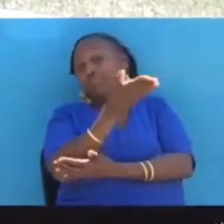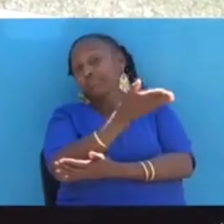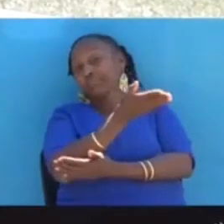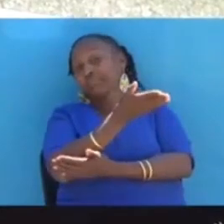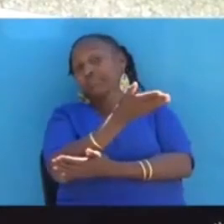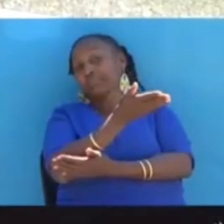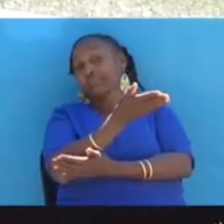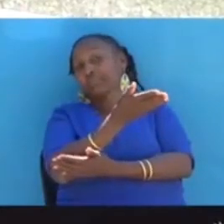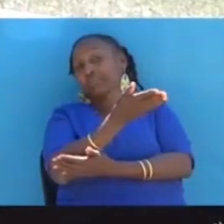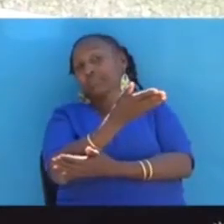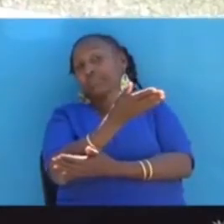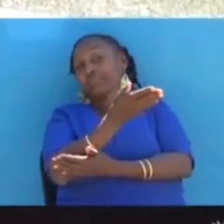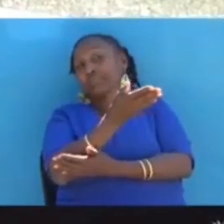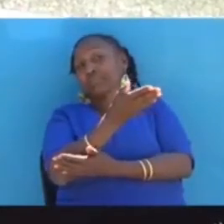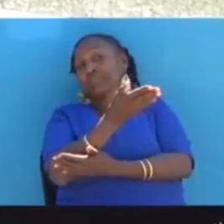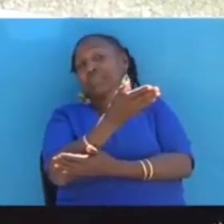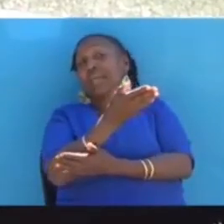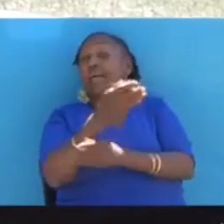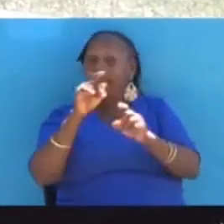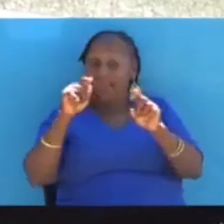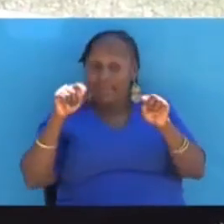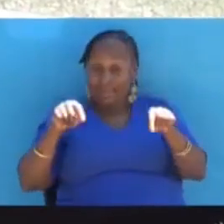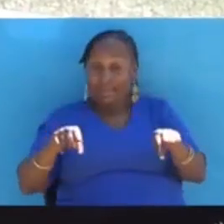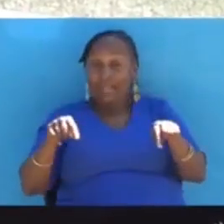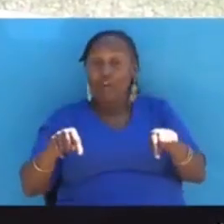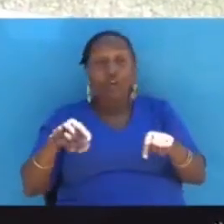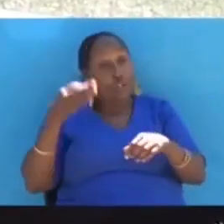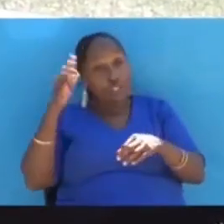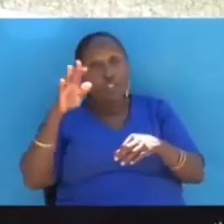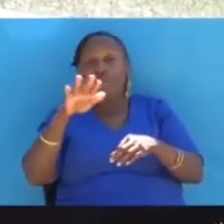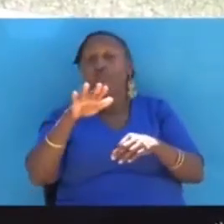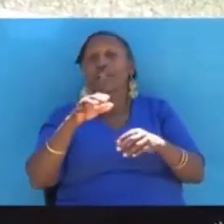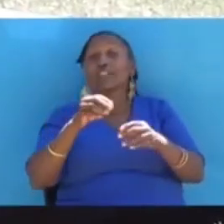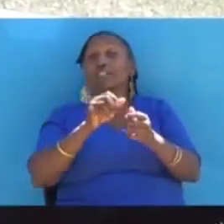Sasa kama iko hiyo msitu ikiharibika, mtu ya kuulizwa ni Soipan.